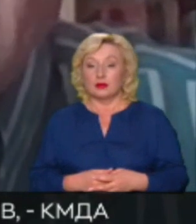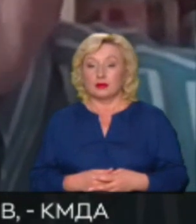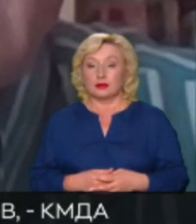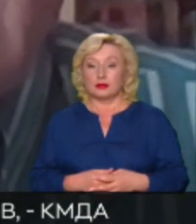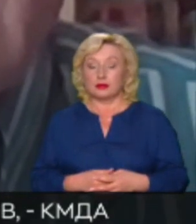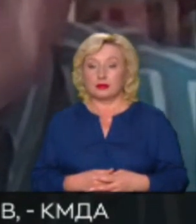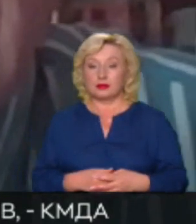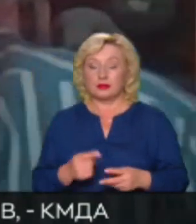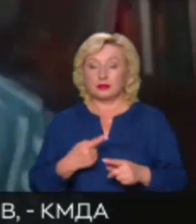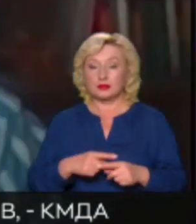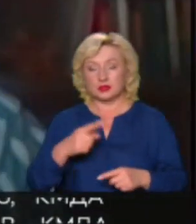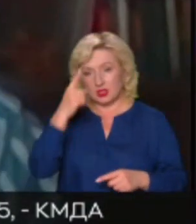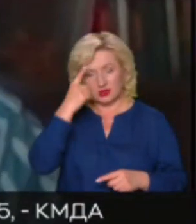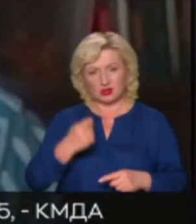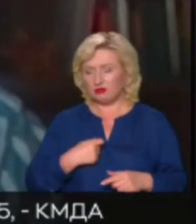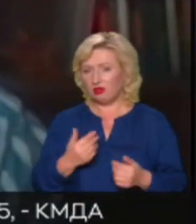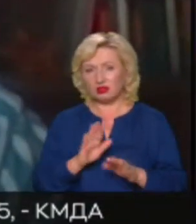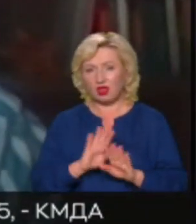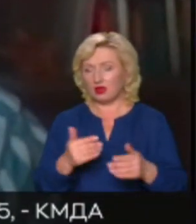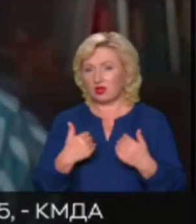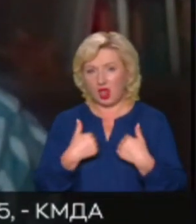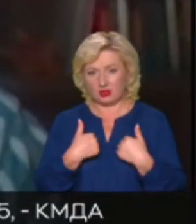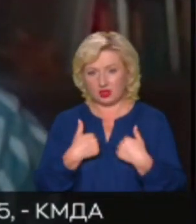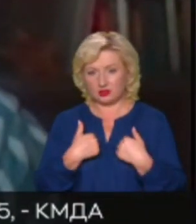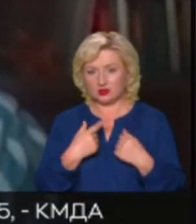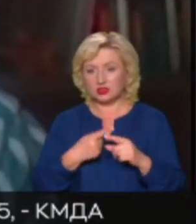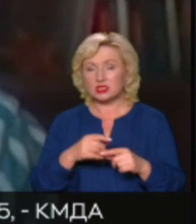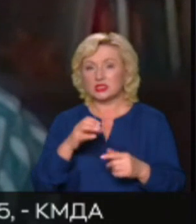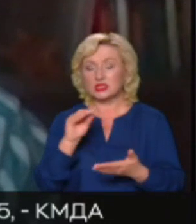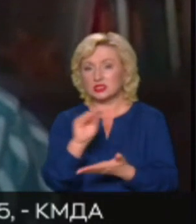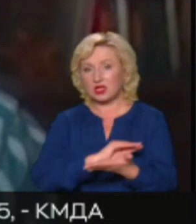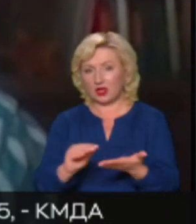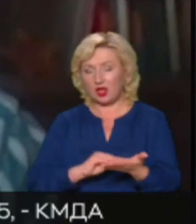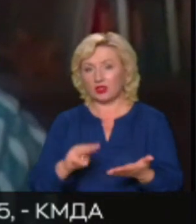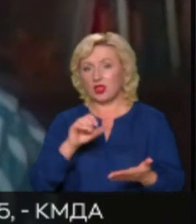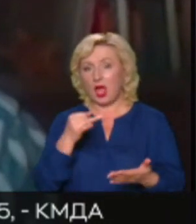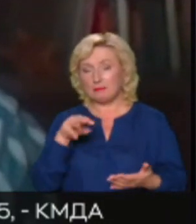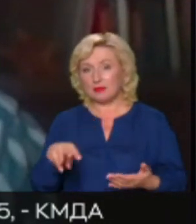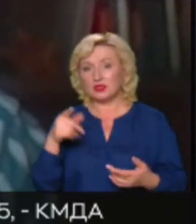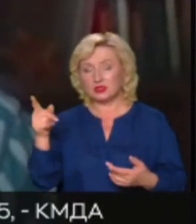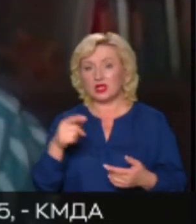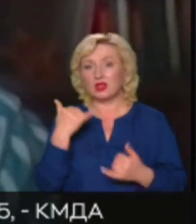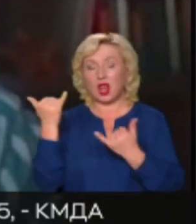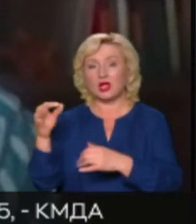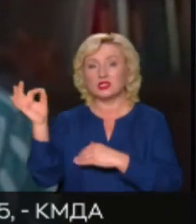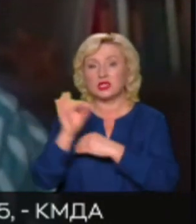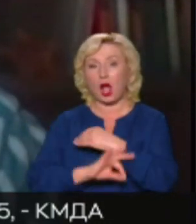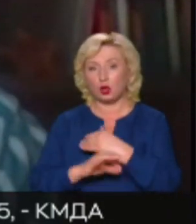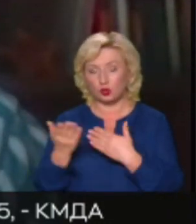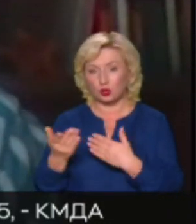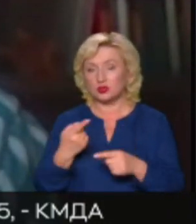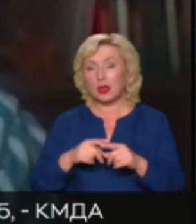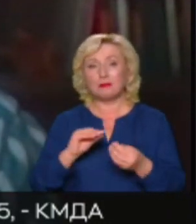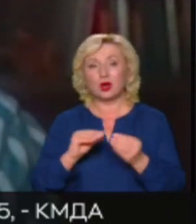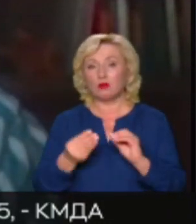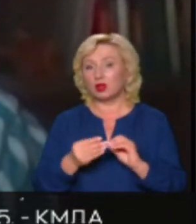що це сигнали не для нас. А оскільки для кого? Це стаття в Time, це сигнали для Заходу. І це проблема